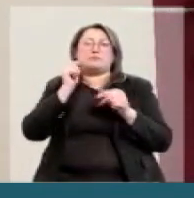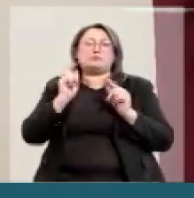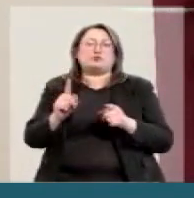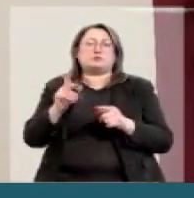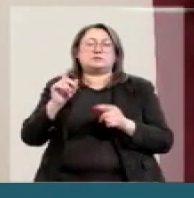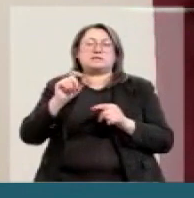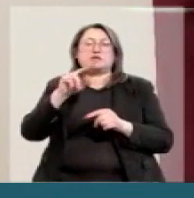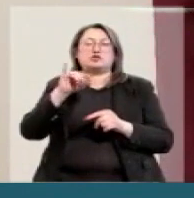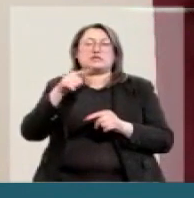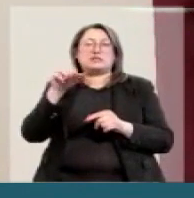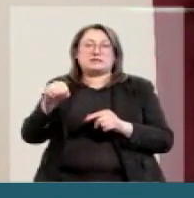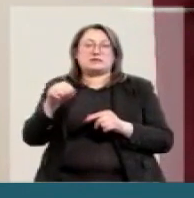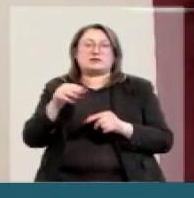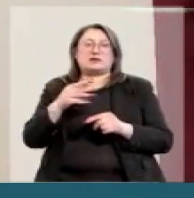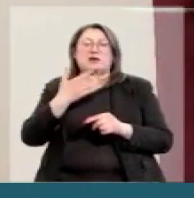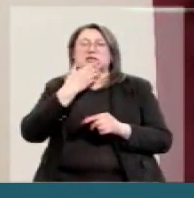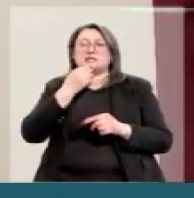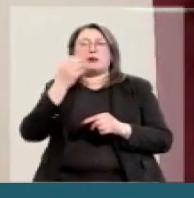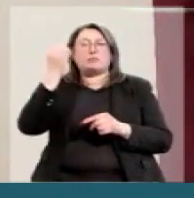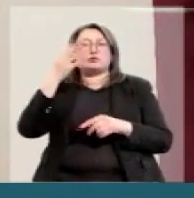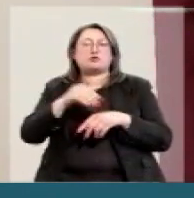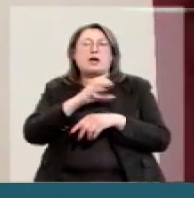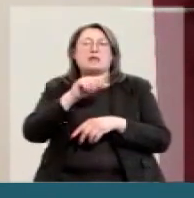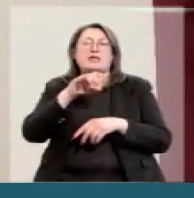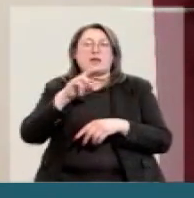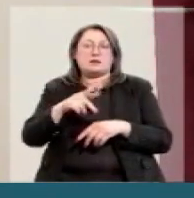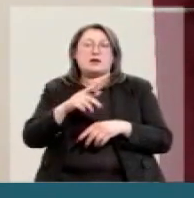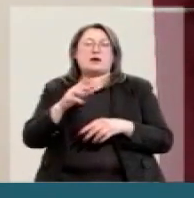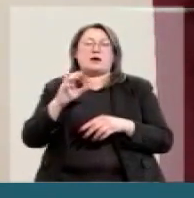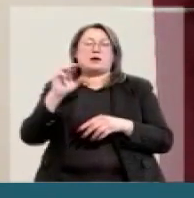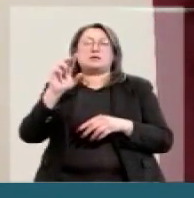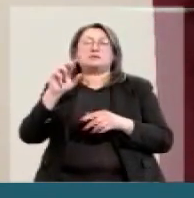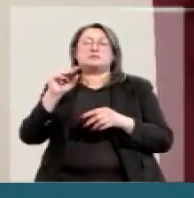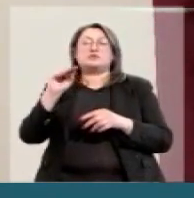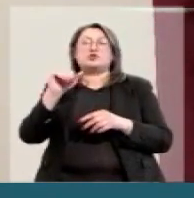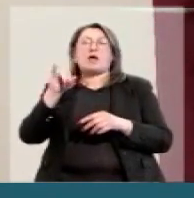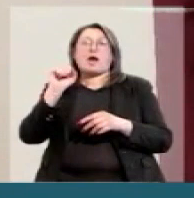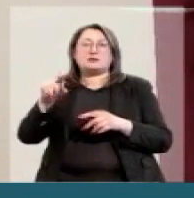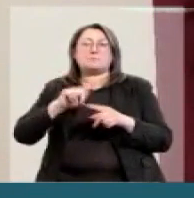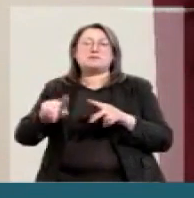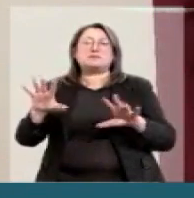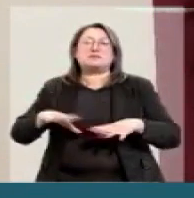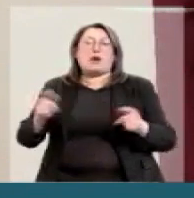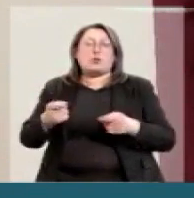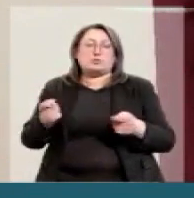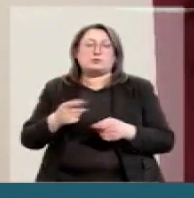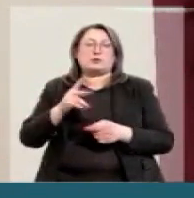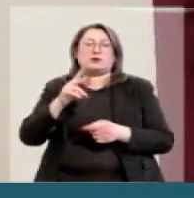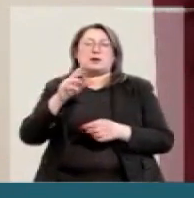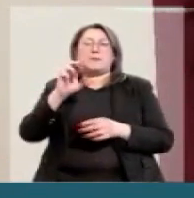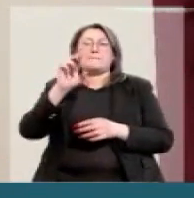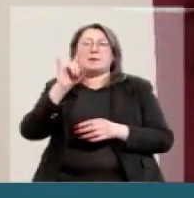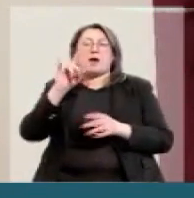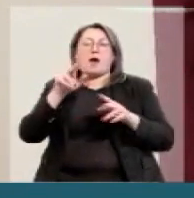джигита, ахалдаиль – красивая и мудрая жена, жирюк – ат – быстроногий скакун, храм буркут – охотничий